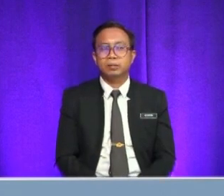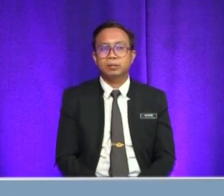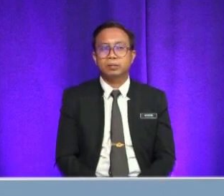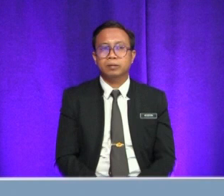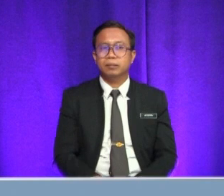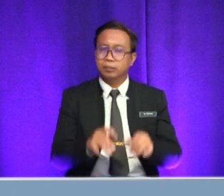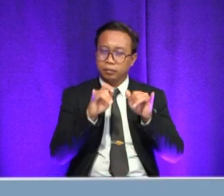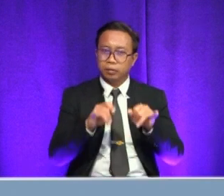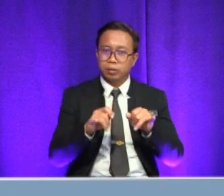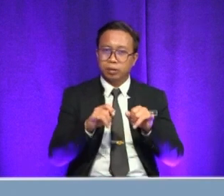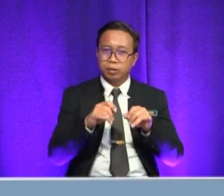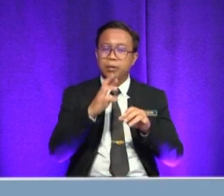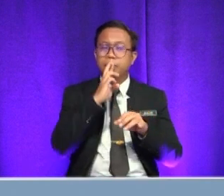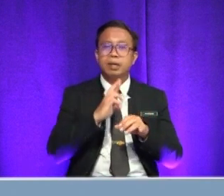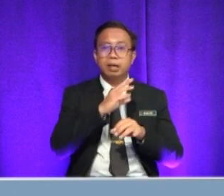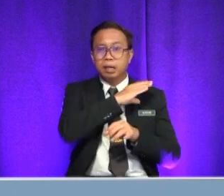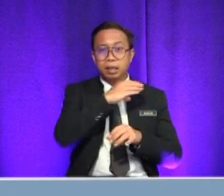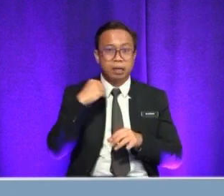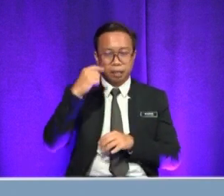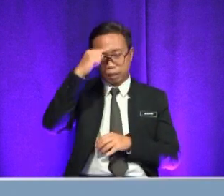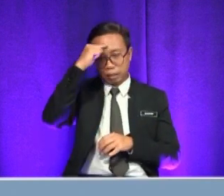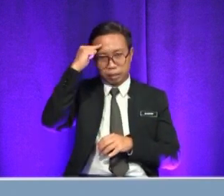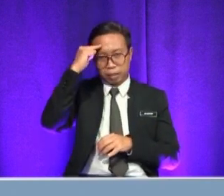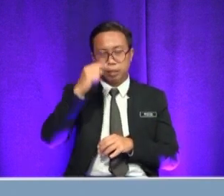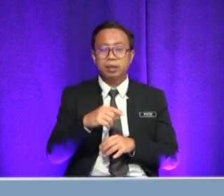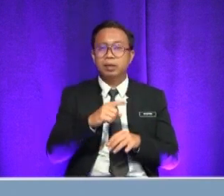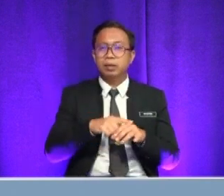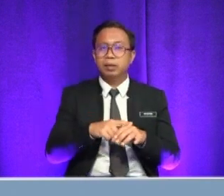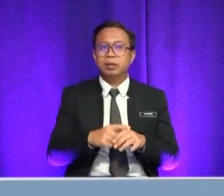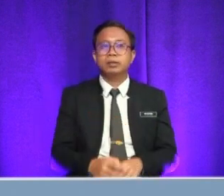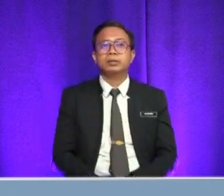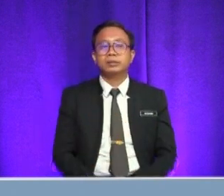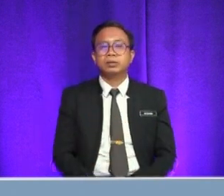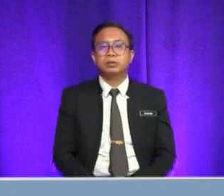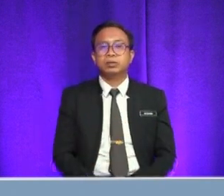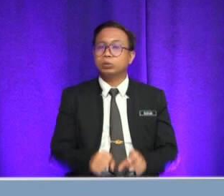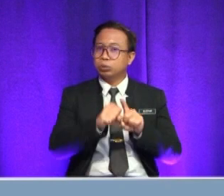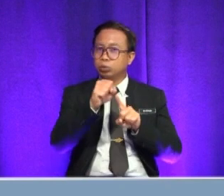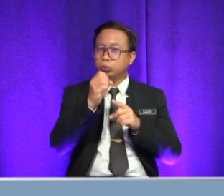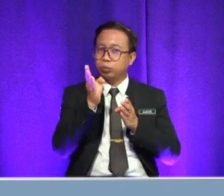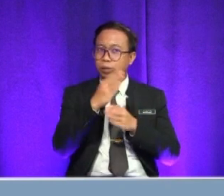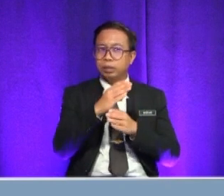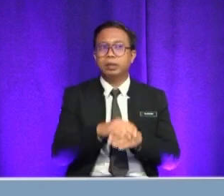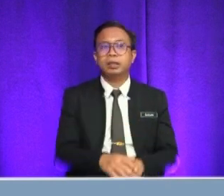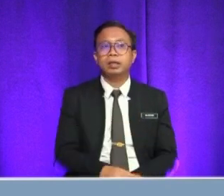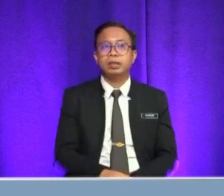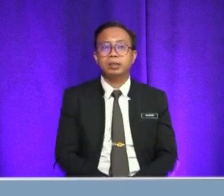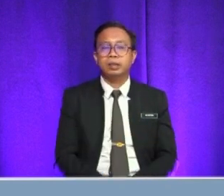Sentuhkan prop merah dan prop hitam pada terminal laras suhu dalam suhu bilik. Okey. Itu